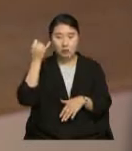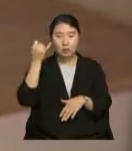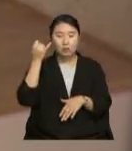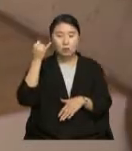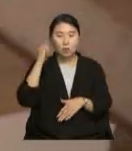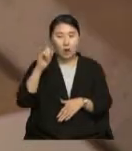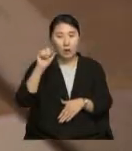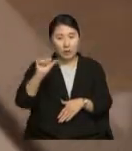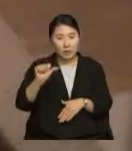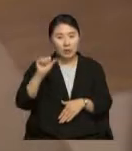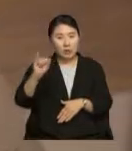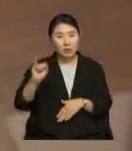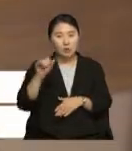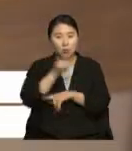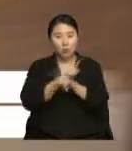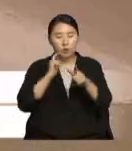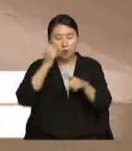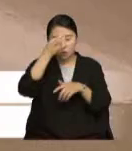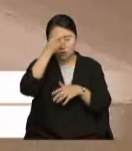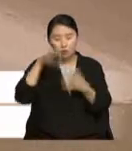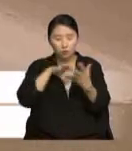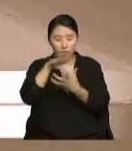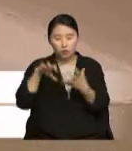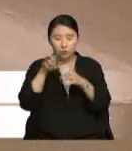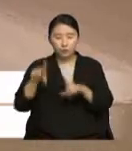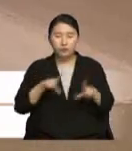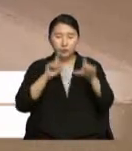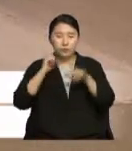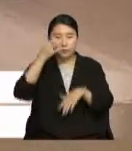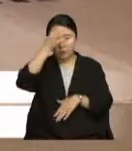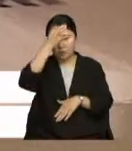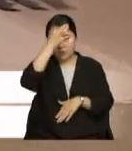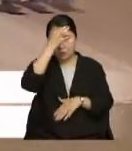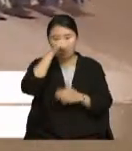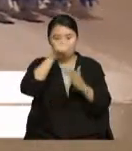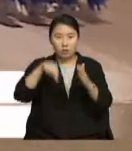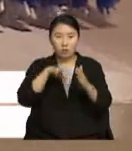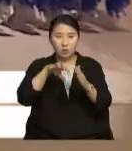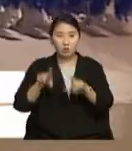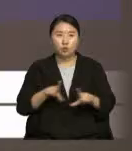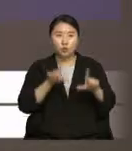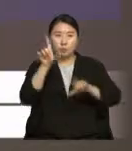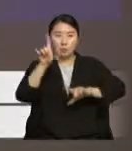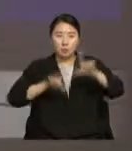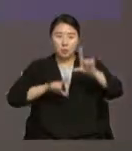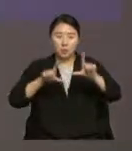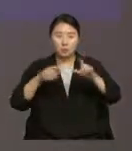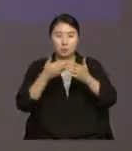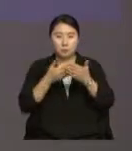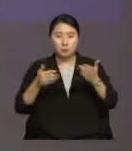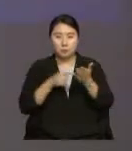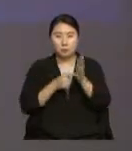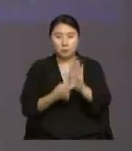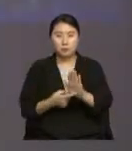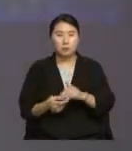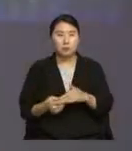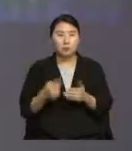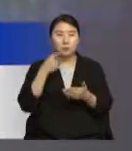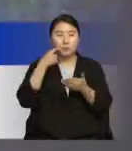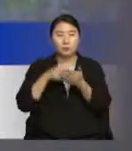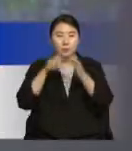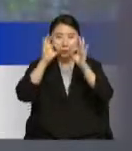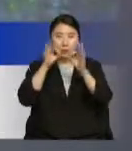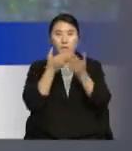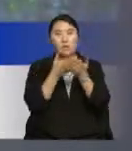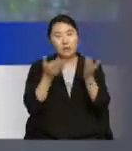첨단 기술을 예술과 접목해 삶과 예술, 기술의 틀 안에 놓인 우리의 모습을 담아냈습니다. 흔히 볼수